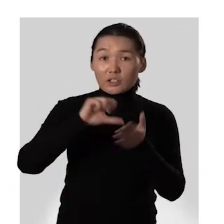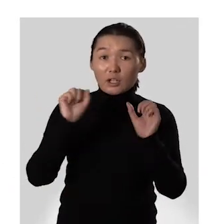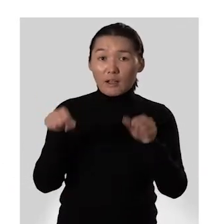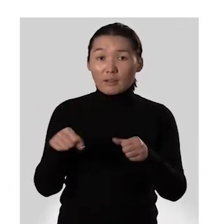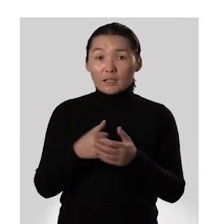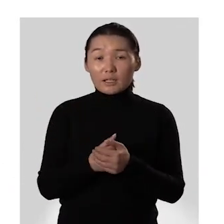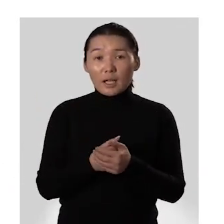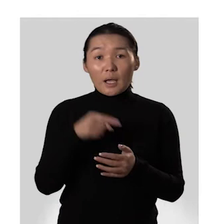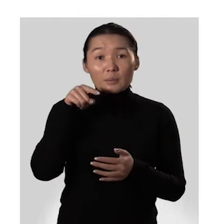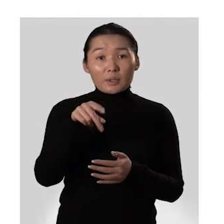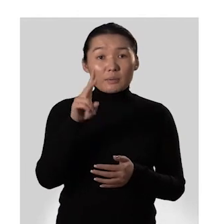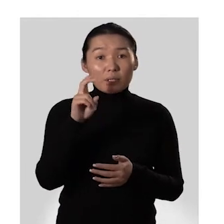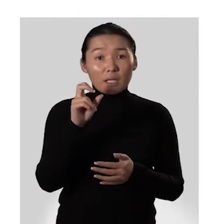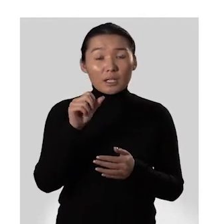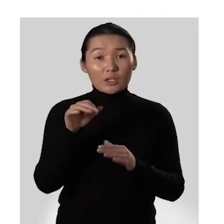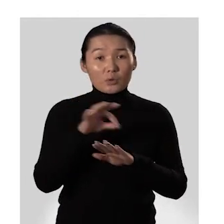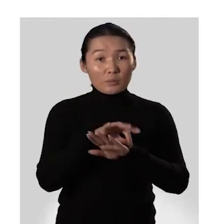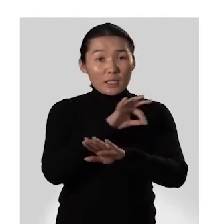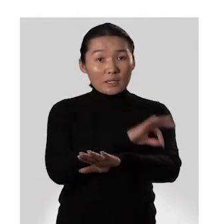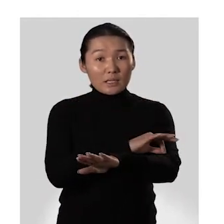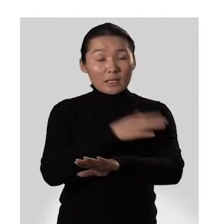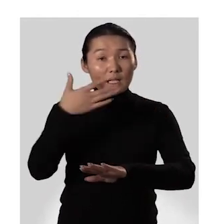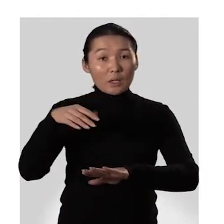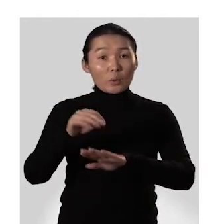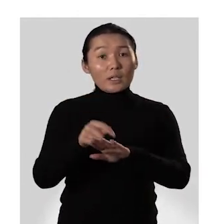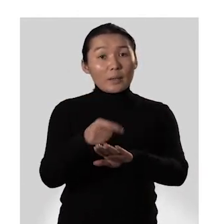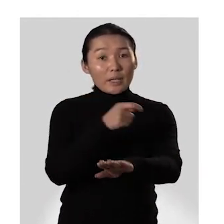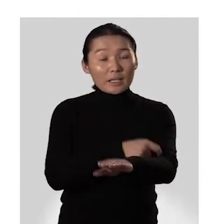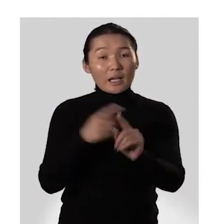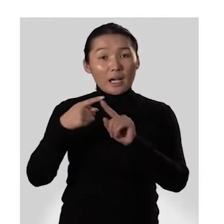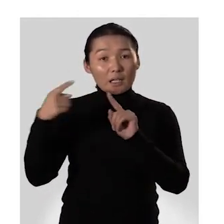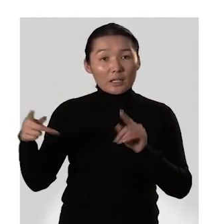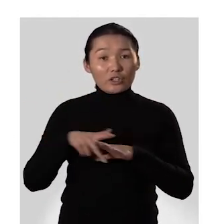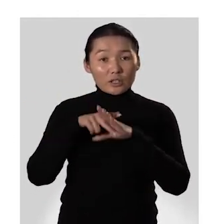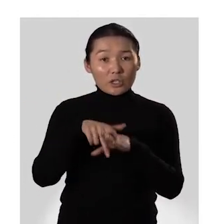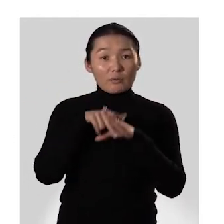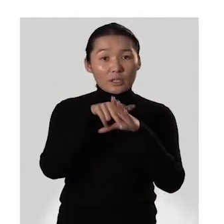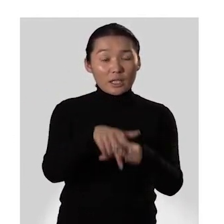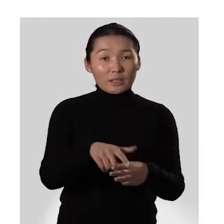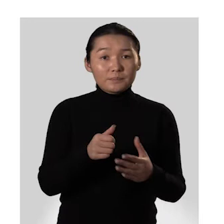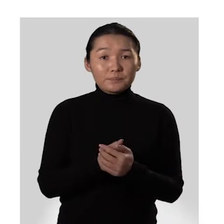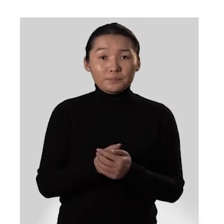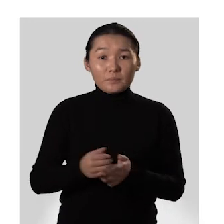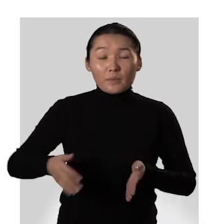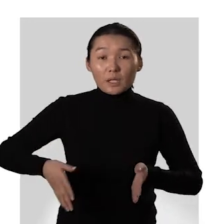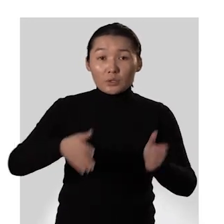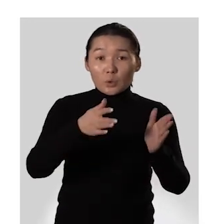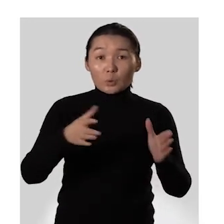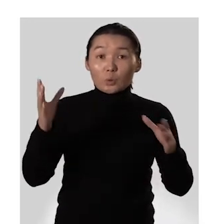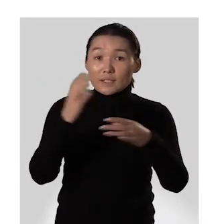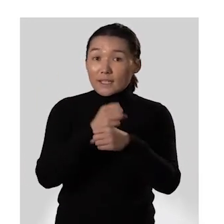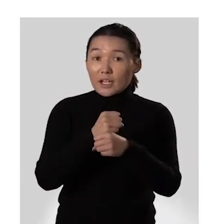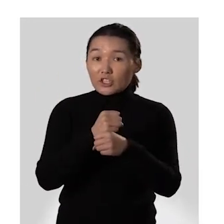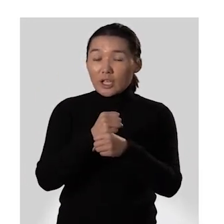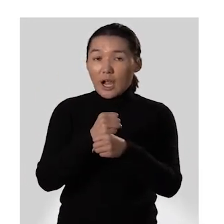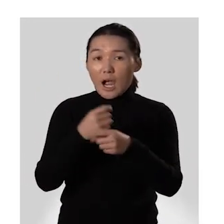50 километрге чейинки аралыкта чабылат. Ат чабышта жолду кыскартса, башка